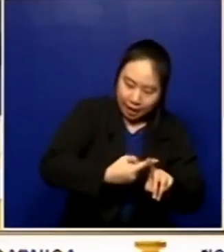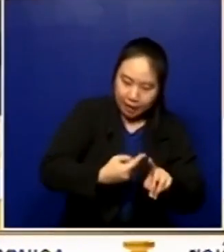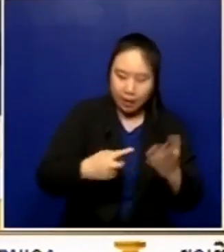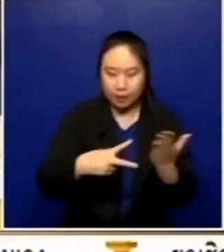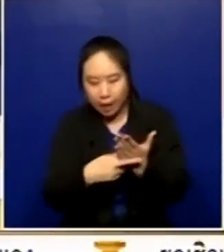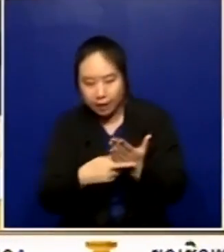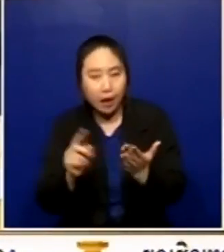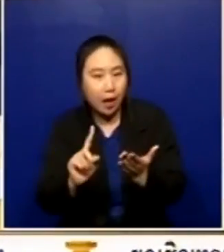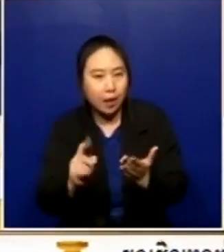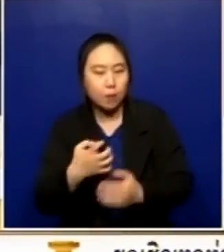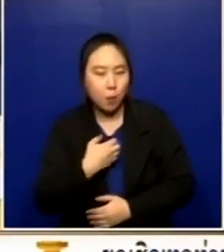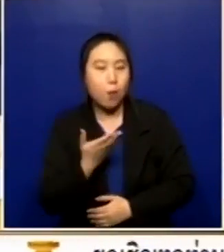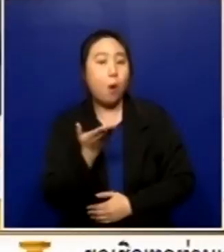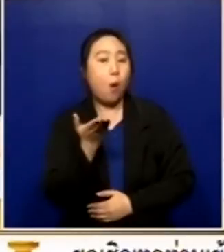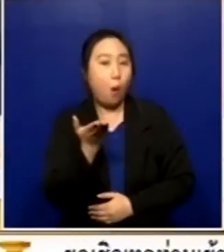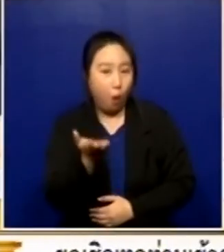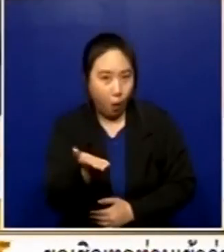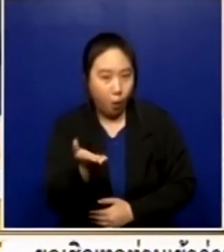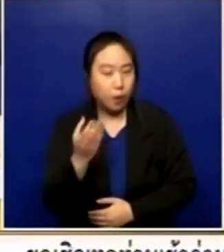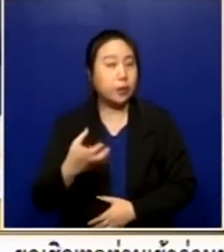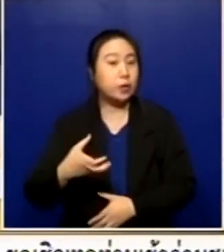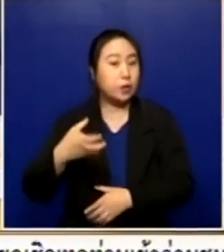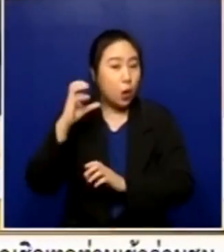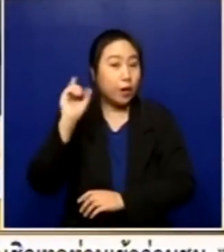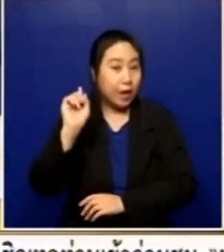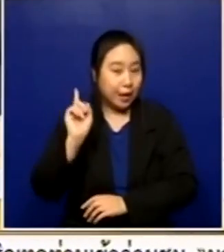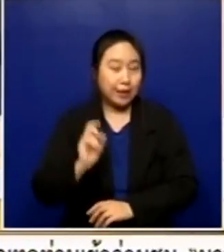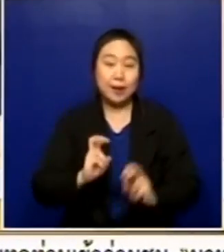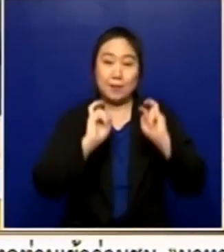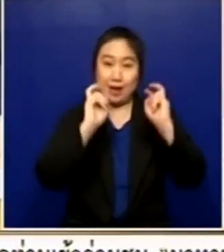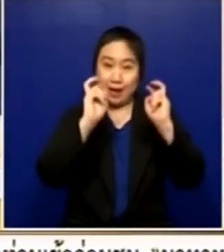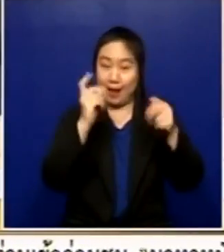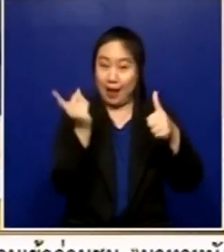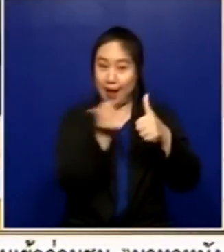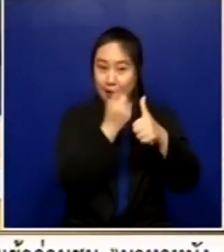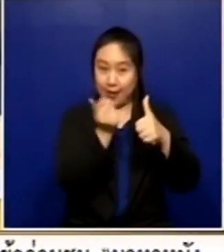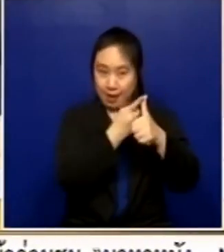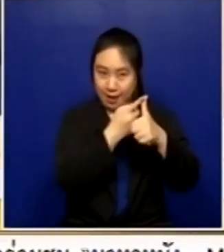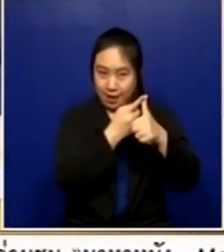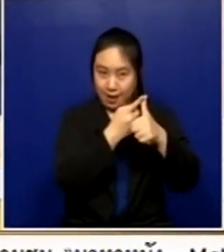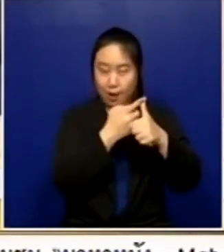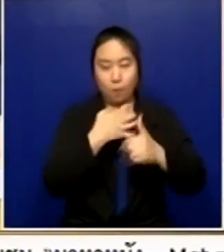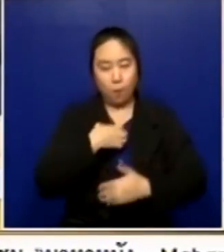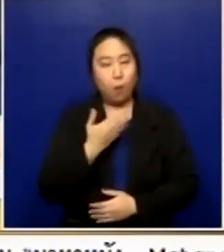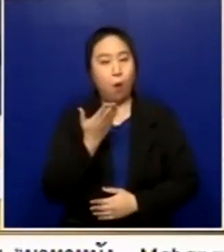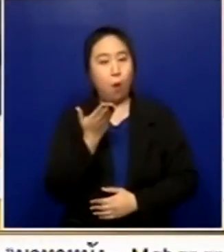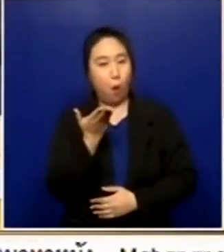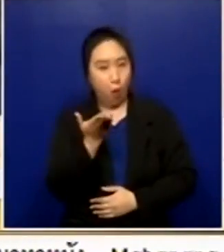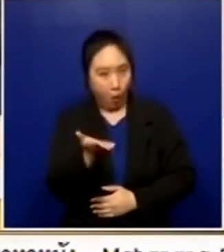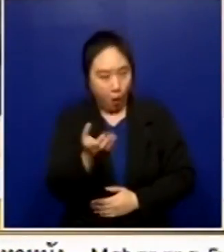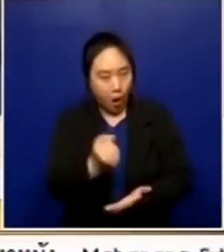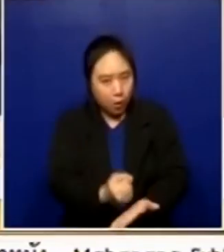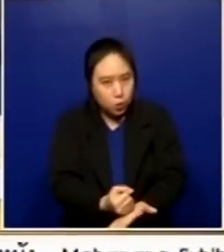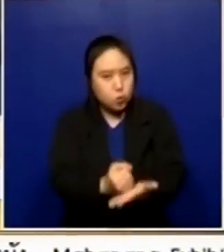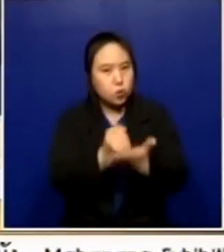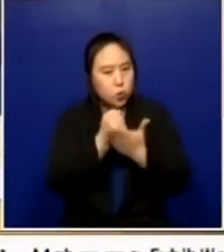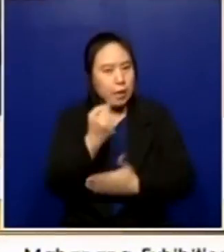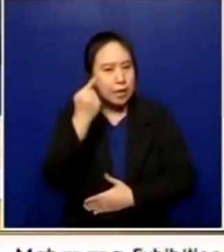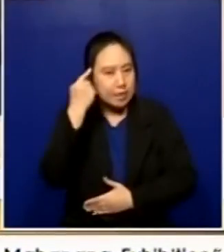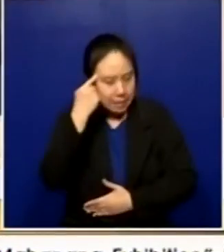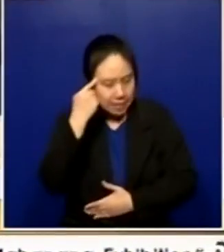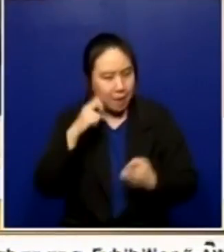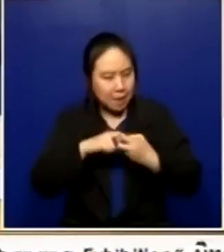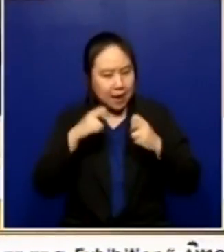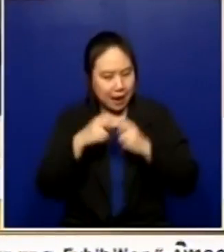ยากาศผมก็ขอกลับไปที่ประเด็นแรกที่ตั้งไว้นะครับว่าผมขอร้องให้ท่านช่วยคิดและช่วยแก้ไขปัญหา